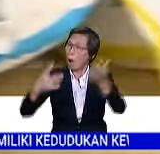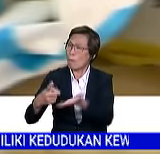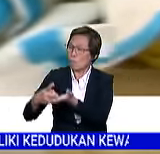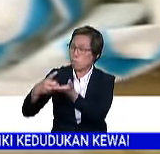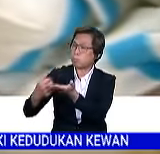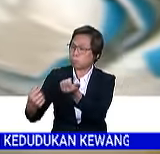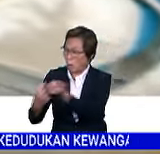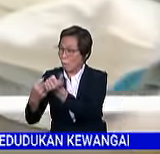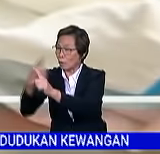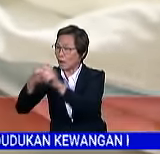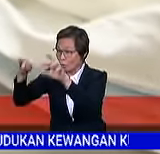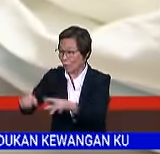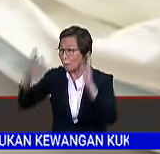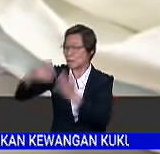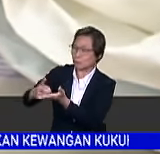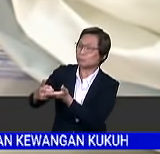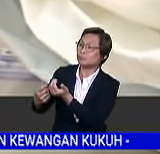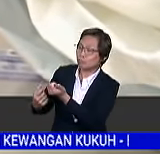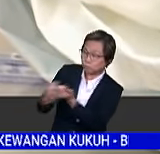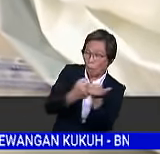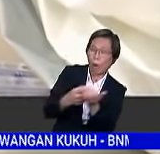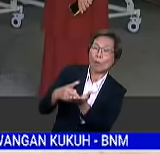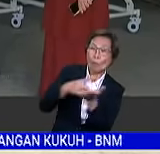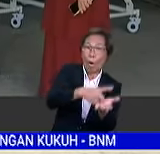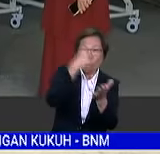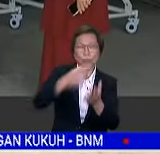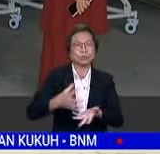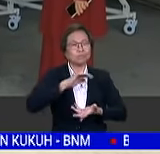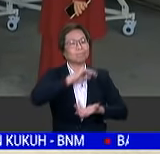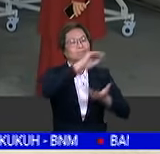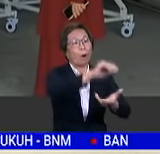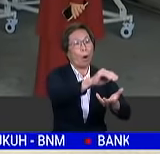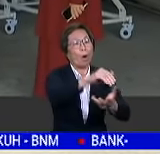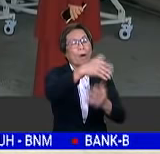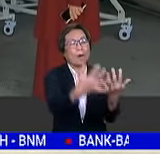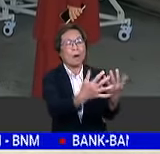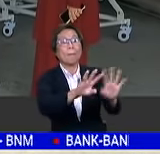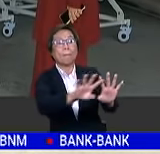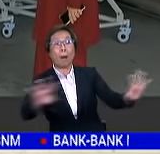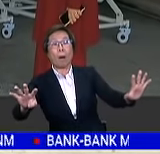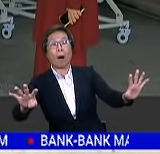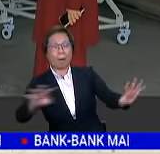sumbangan daripada rakyat Malaysia untuk disalurkan kepada petugas Barisan Hadapan Kesihatan.